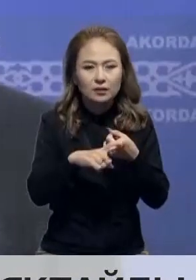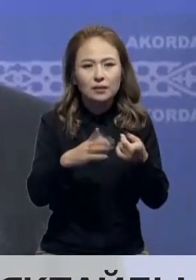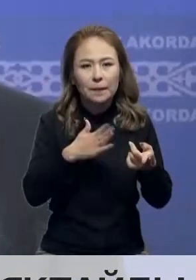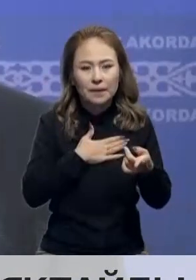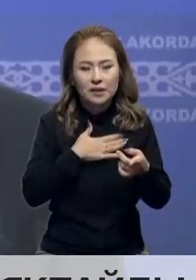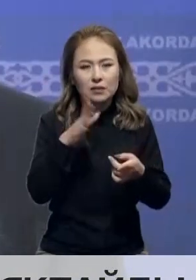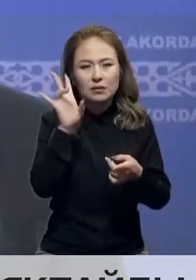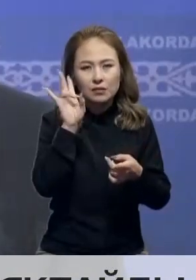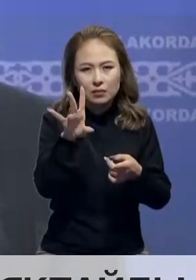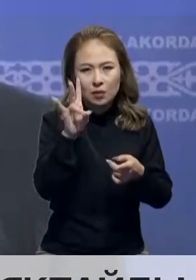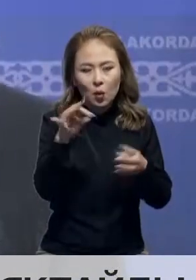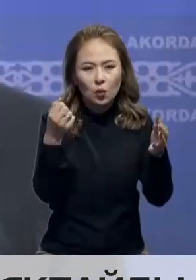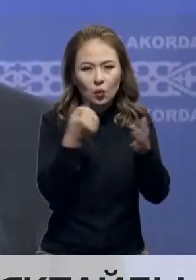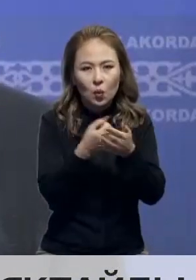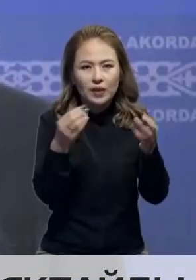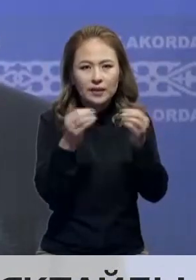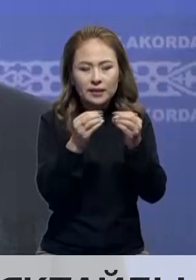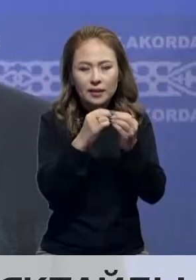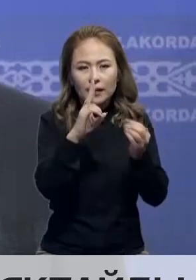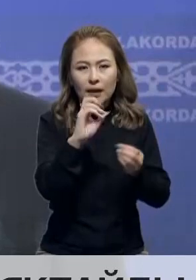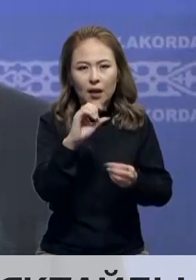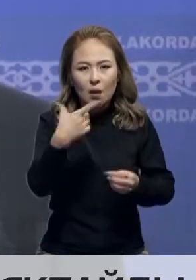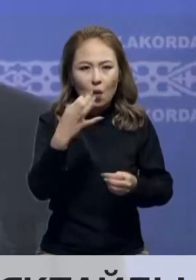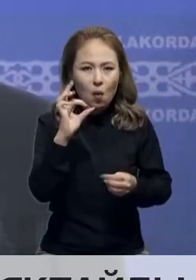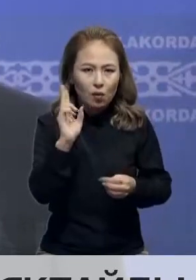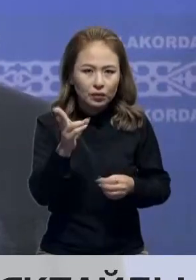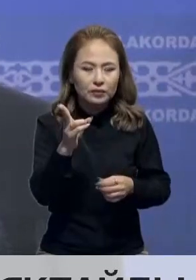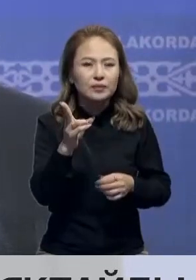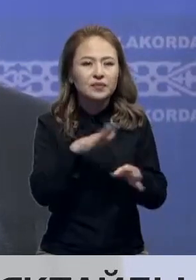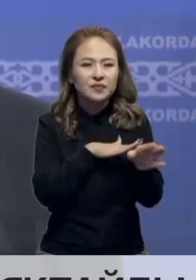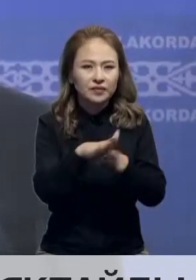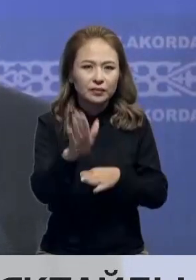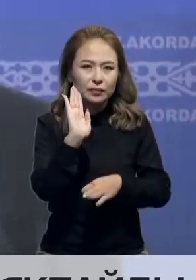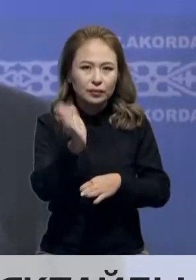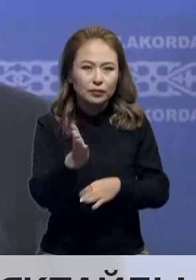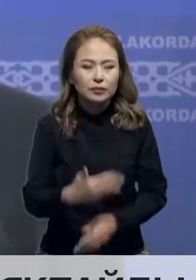қарашаның 10-ға дейін Кигоктың SPO-сын жүзеге асырамыз.